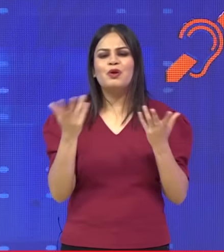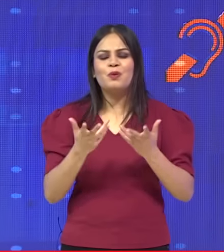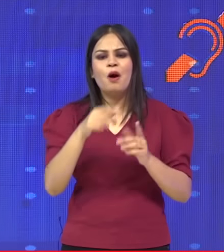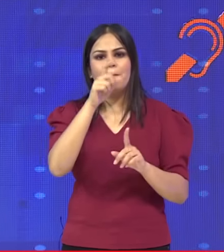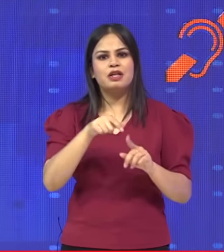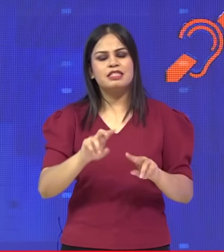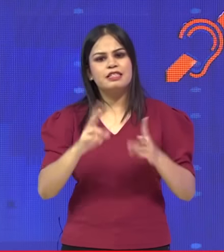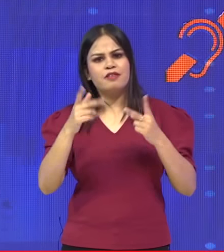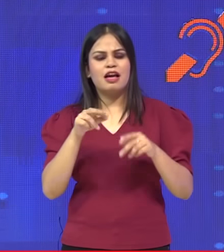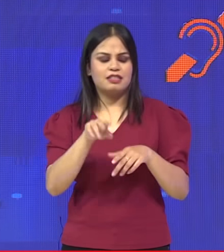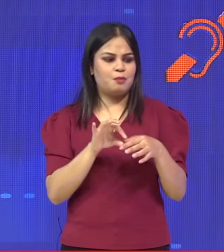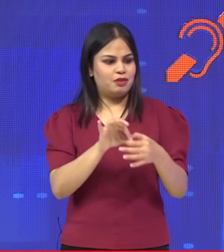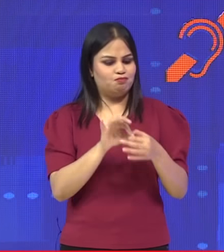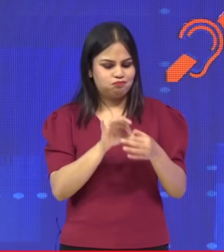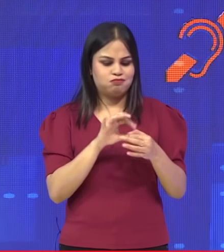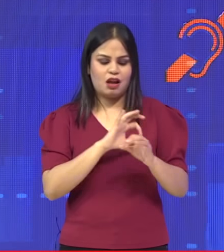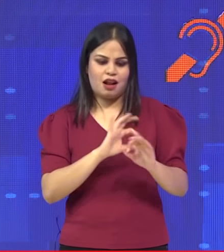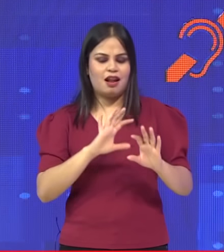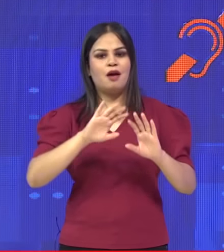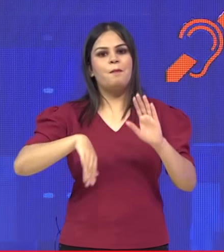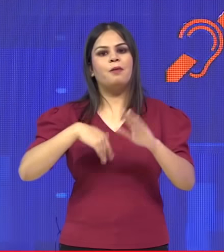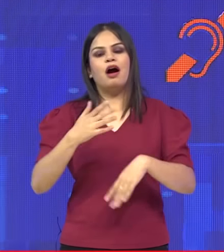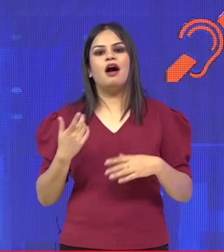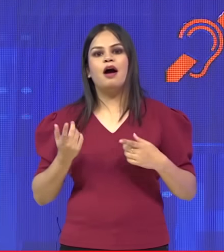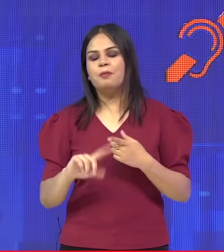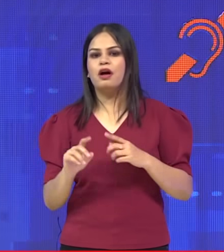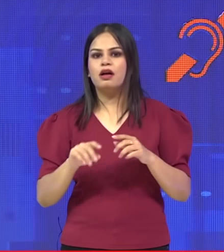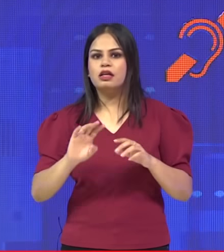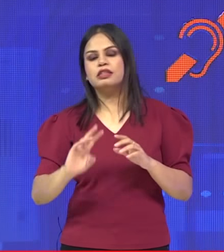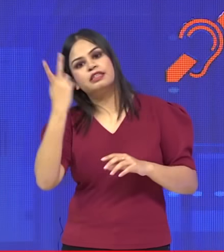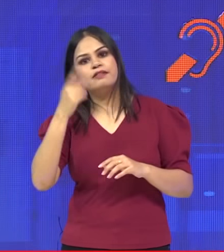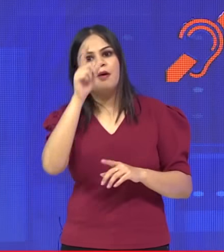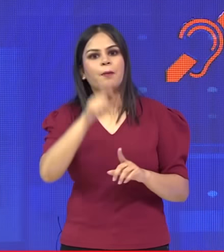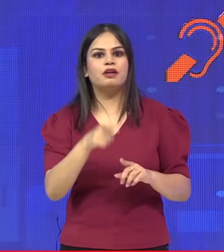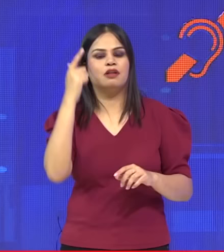तोड़ दिया समथिंग एल्स